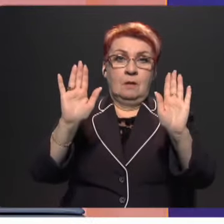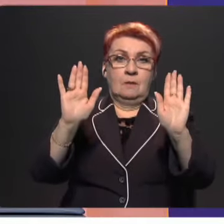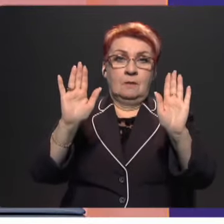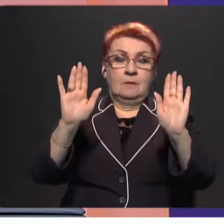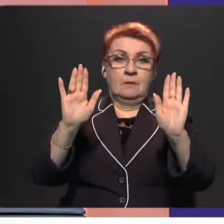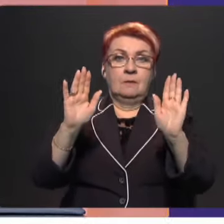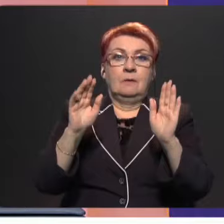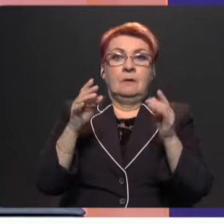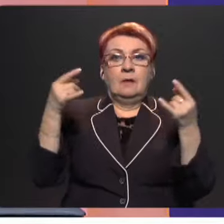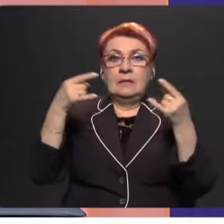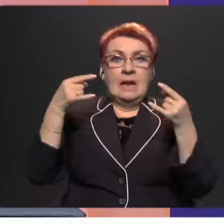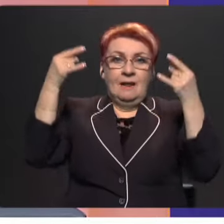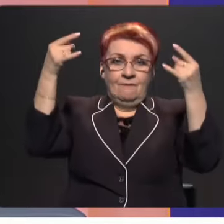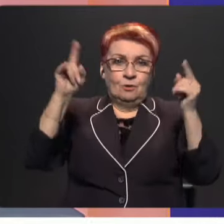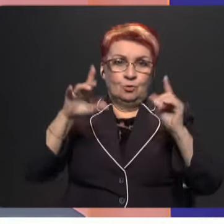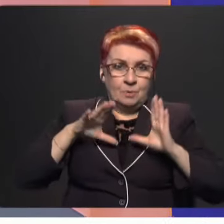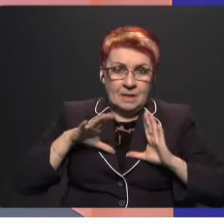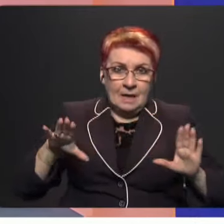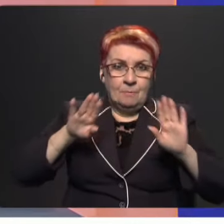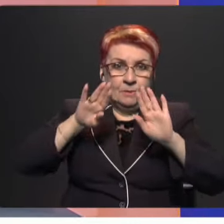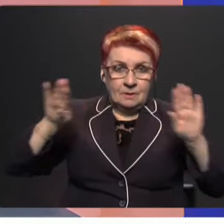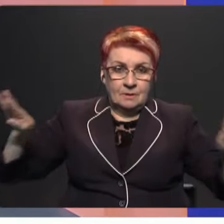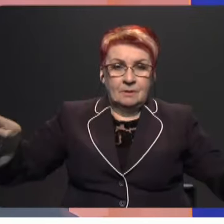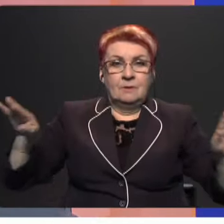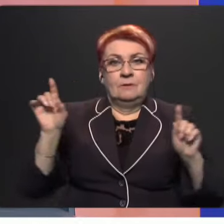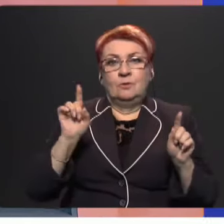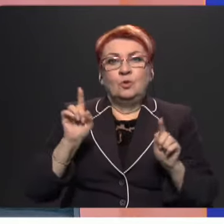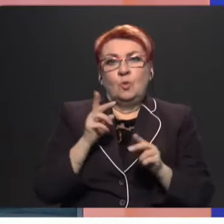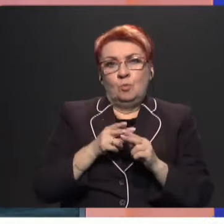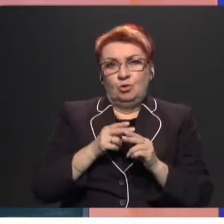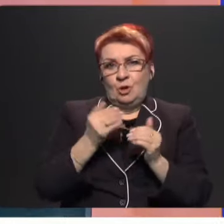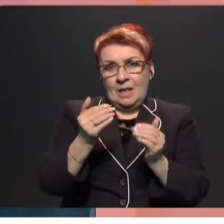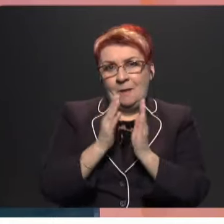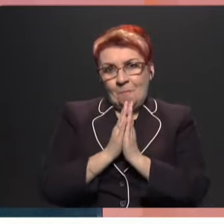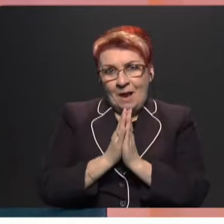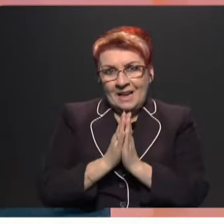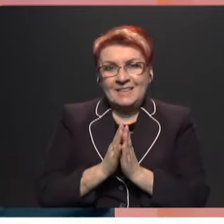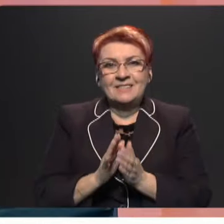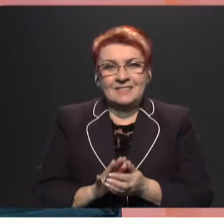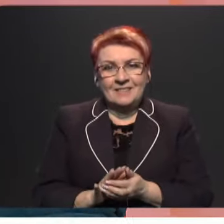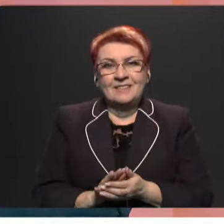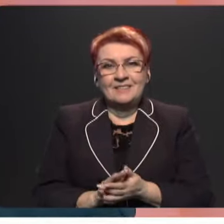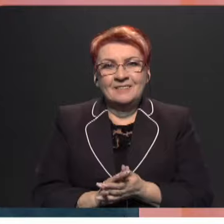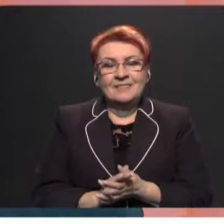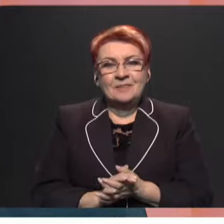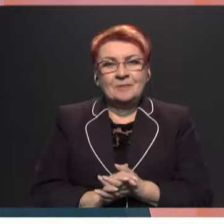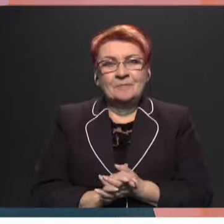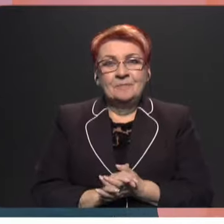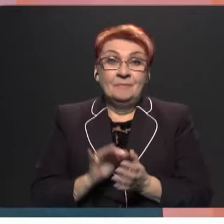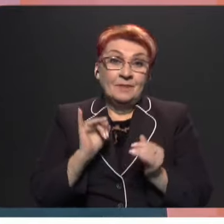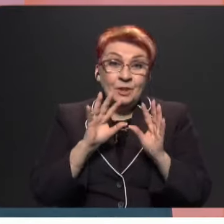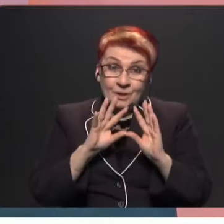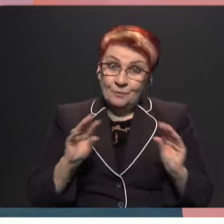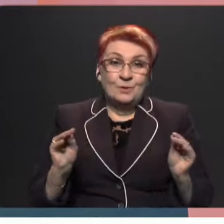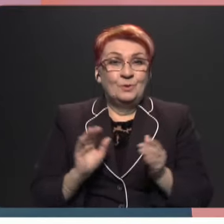там телевизор не стоит, что-то еще такое, что могло бы тебя отвлечь. Вот и